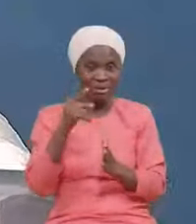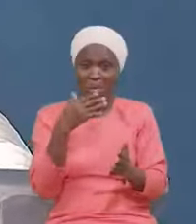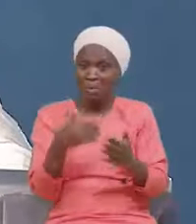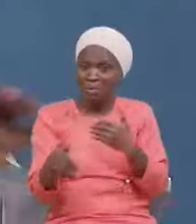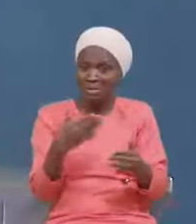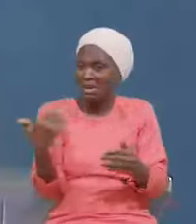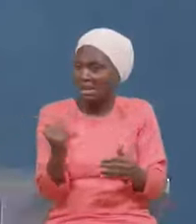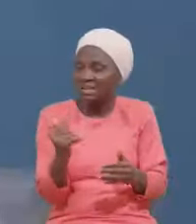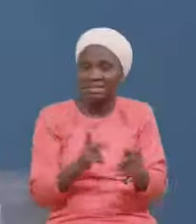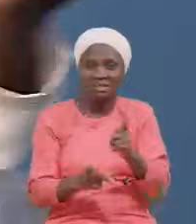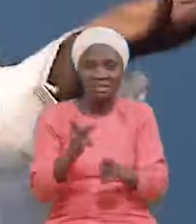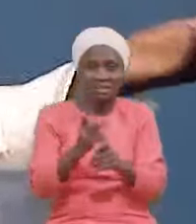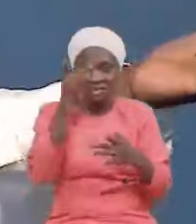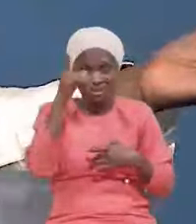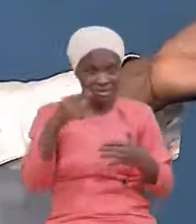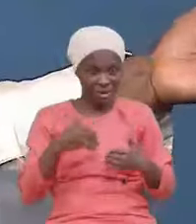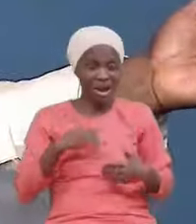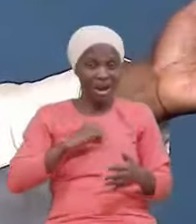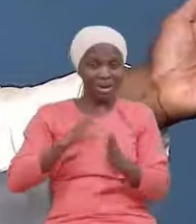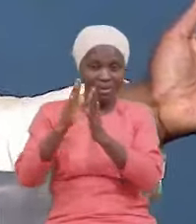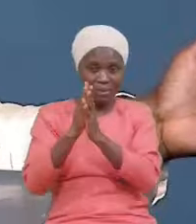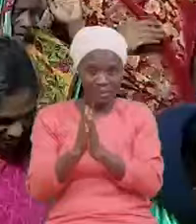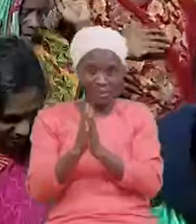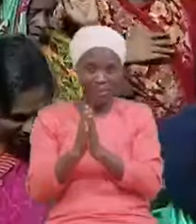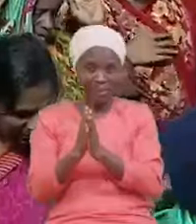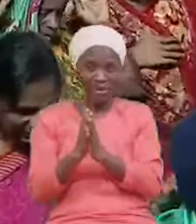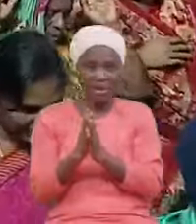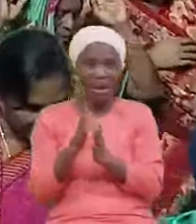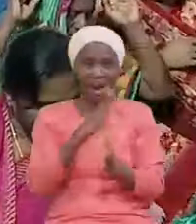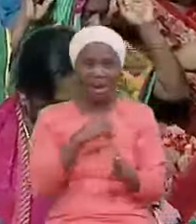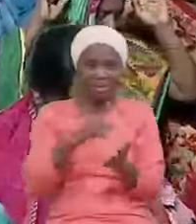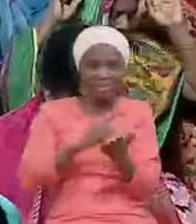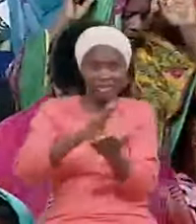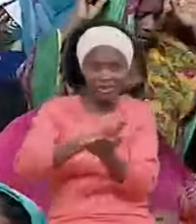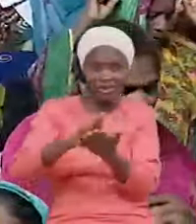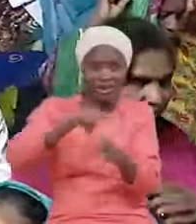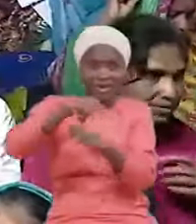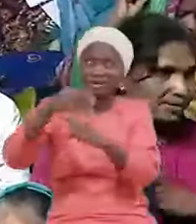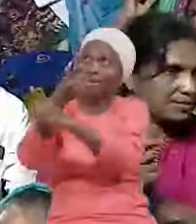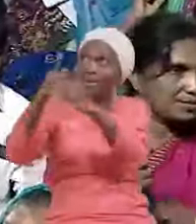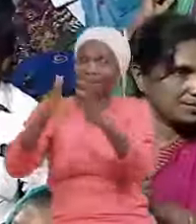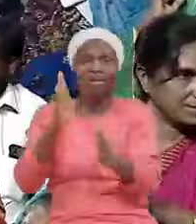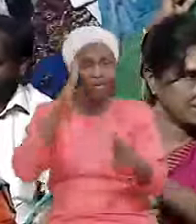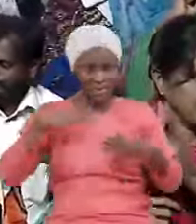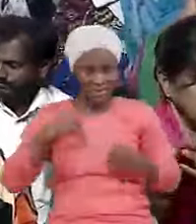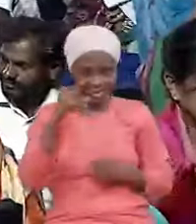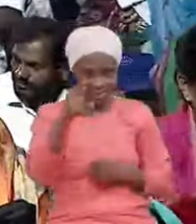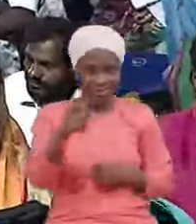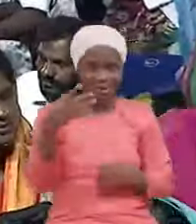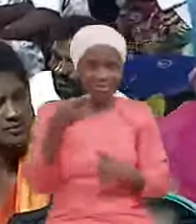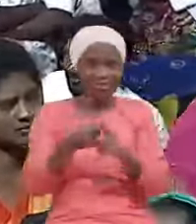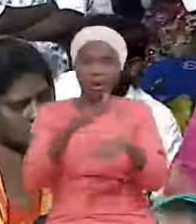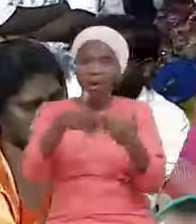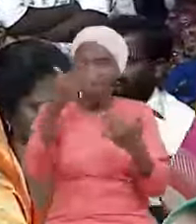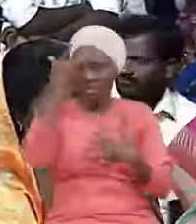sickness you have, I'll be praying, and the supernatural liberator will heal you of all